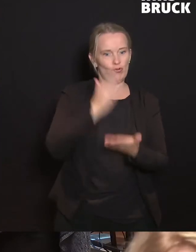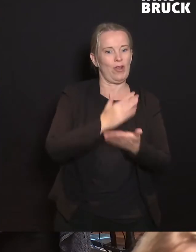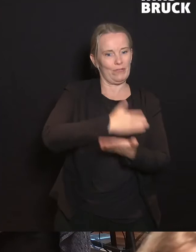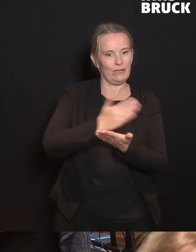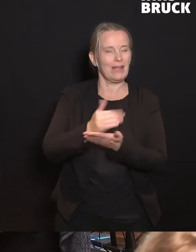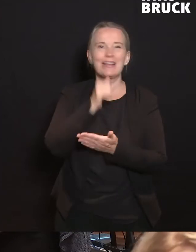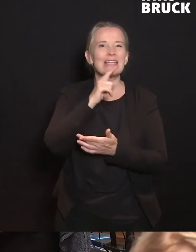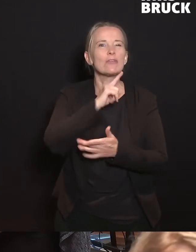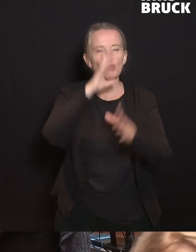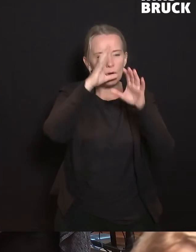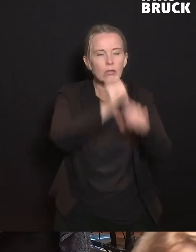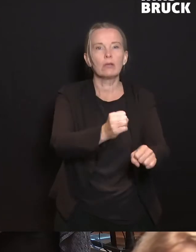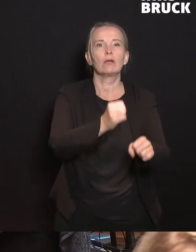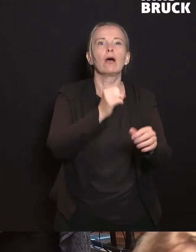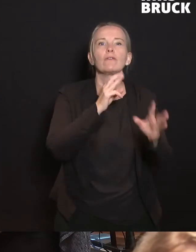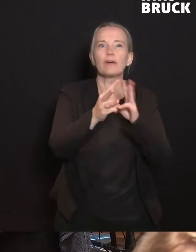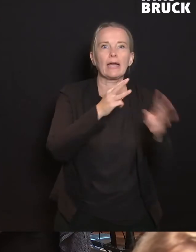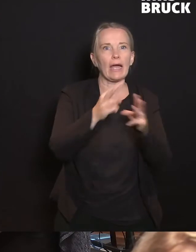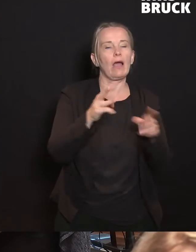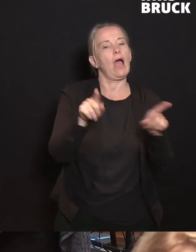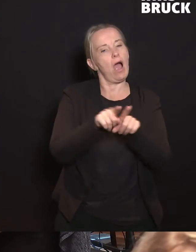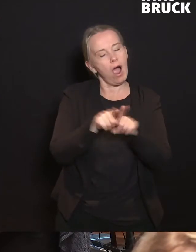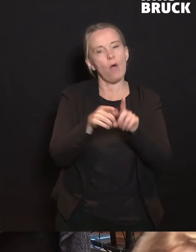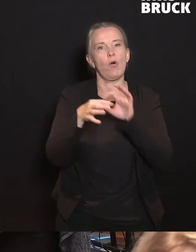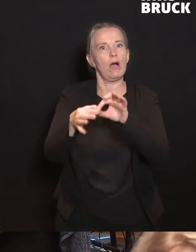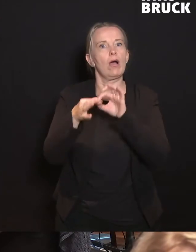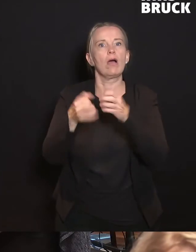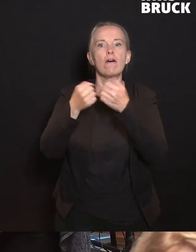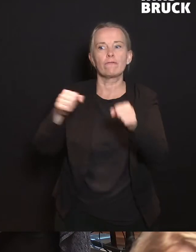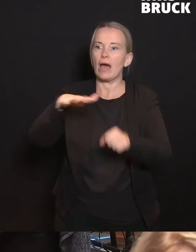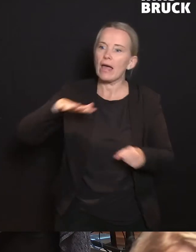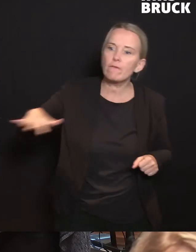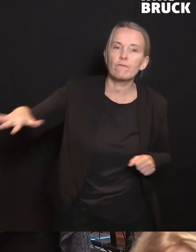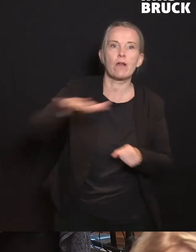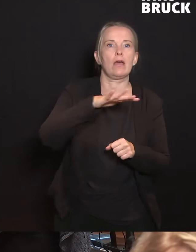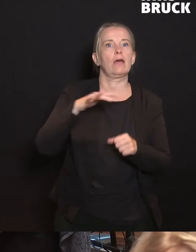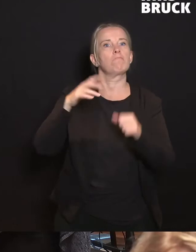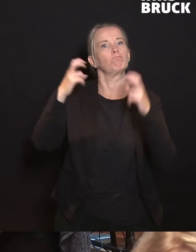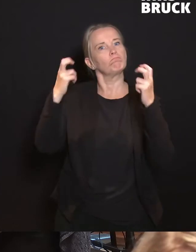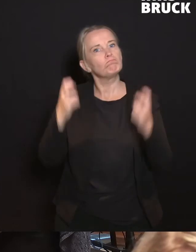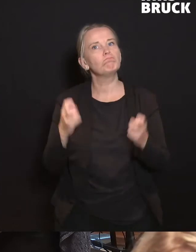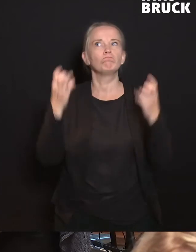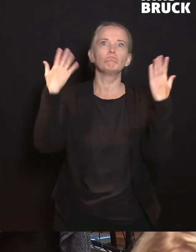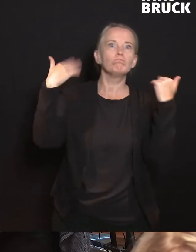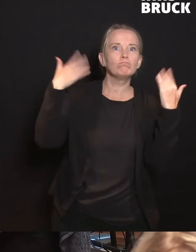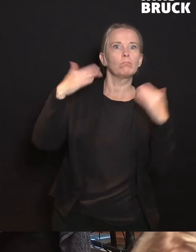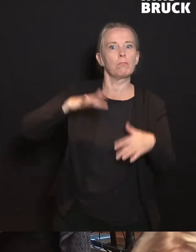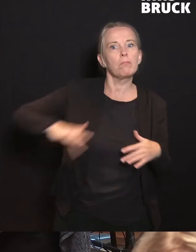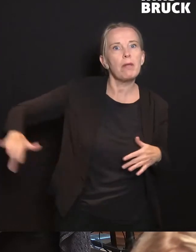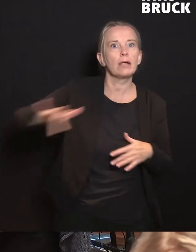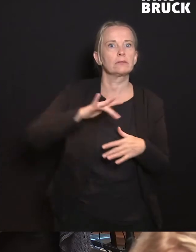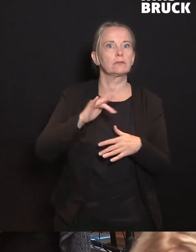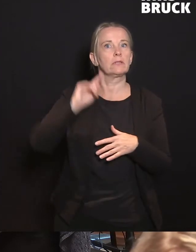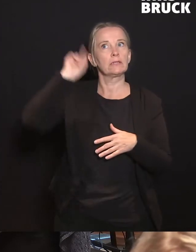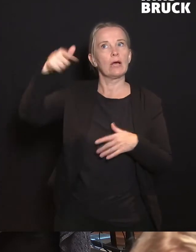Verkehr konzentriert, sondern es geht auch um Freiflächen, um Plätze zum Verweilen, um Plätze im Freien. Vor